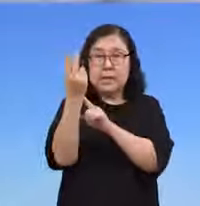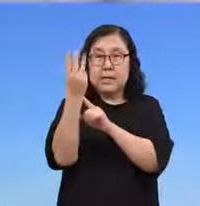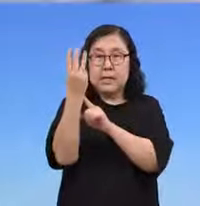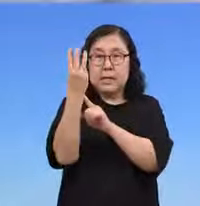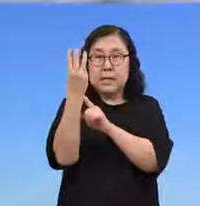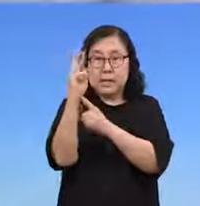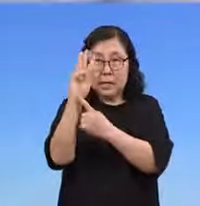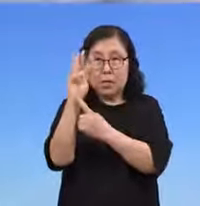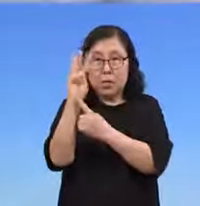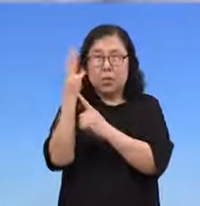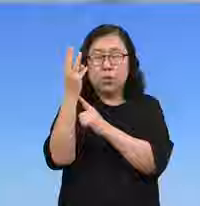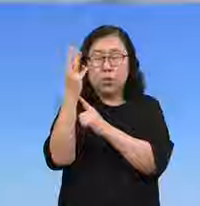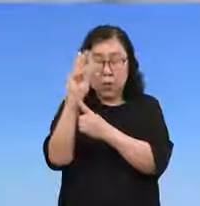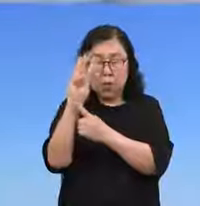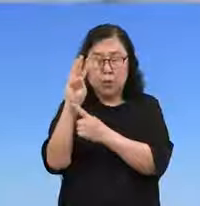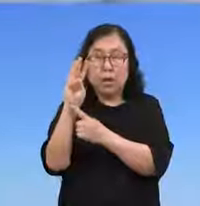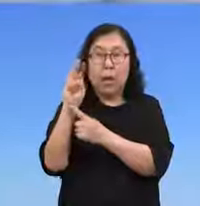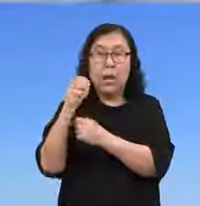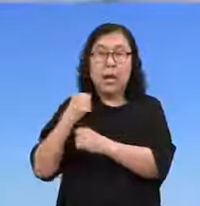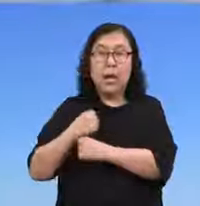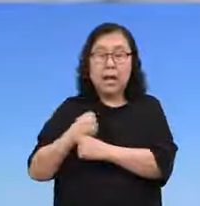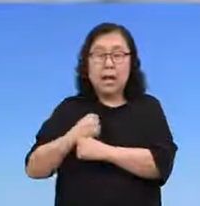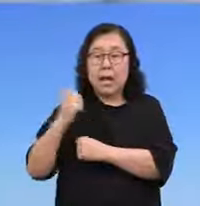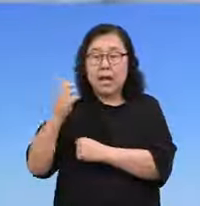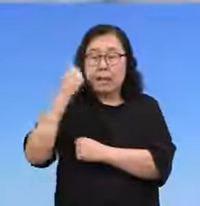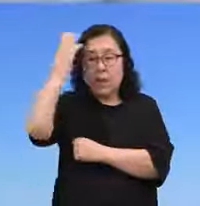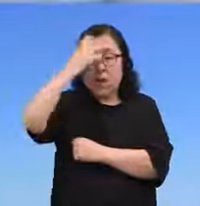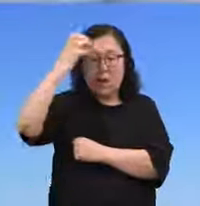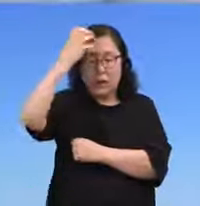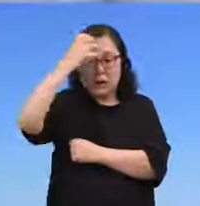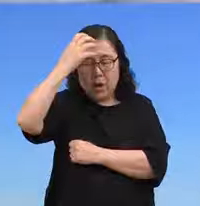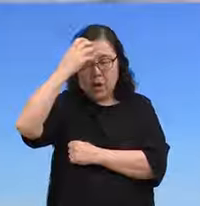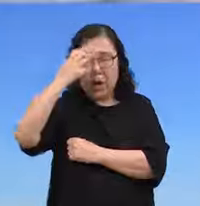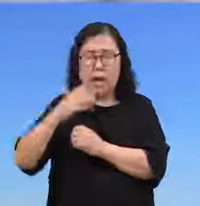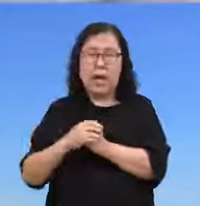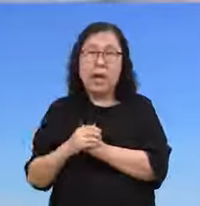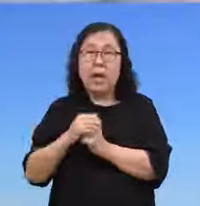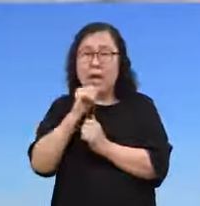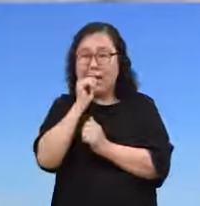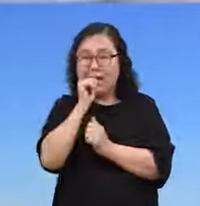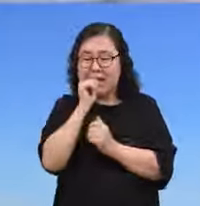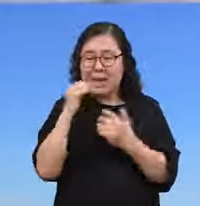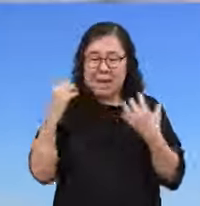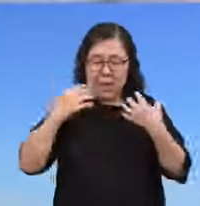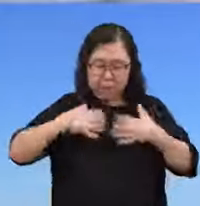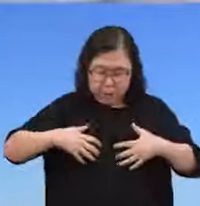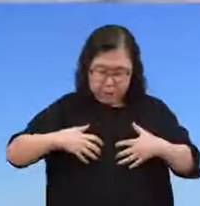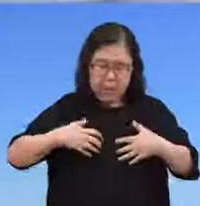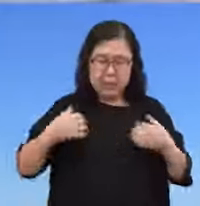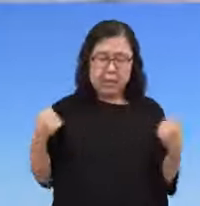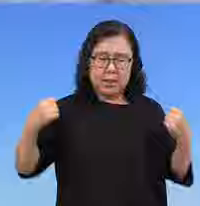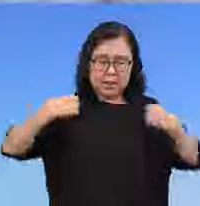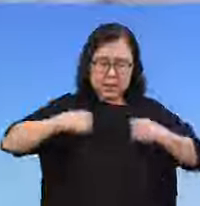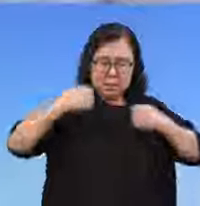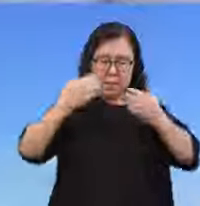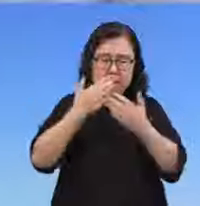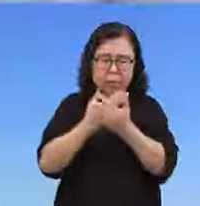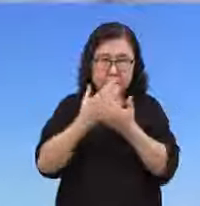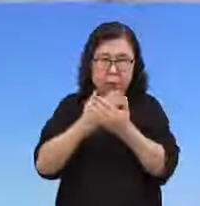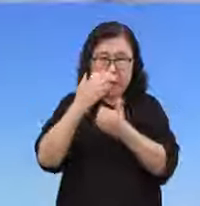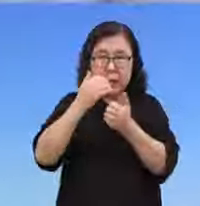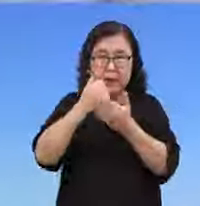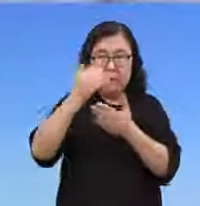기드온의 성령의 갑옷을 원합니다. 기드온에게 입혀주신 성령님의 은혜와 역사를 원합니다. 하나님,